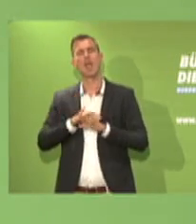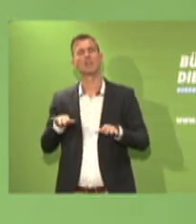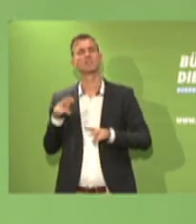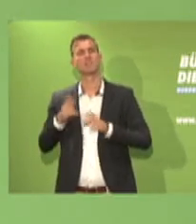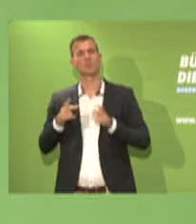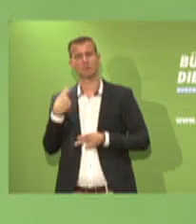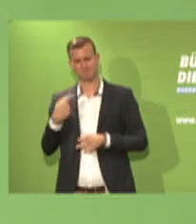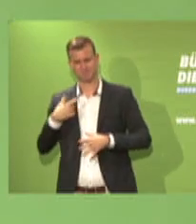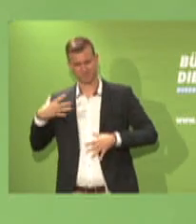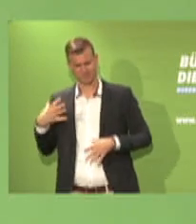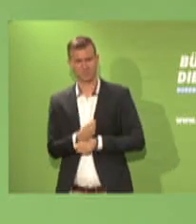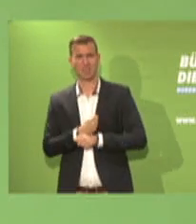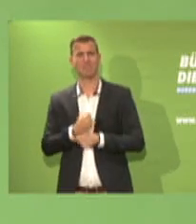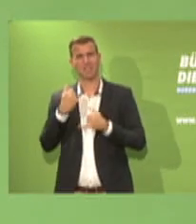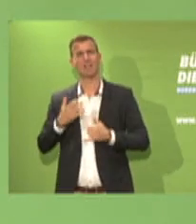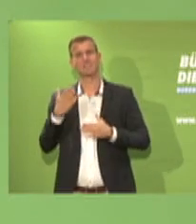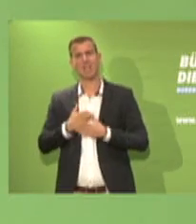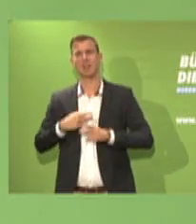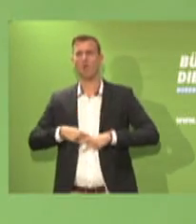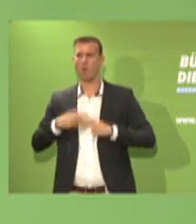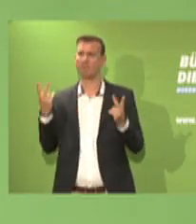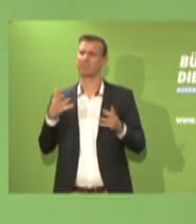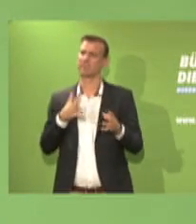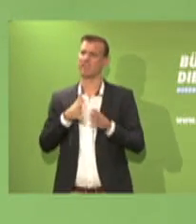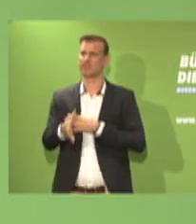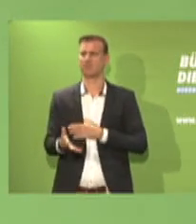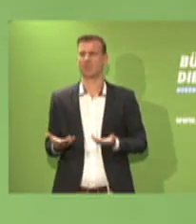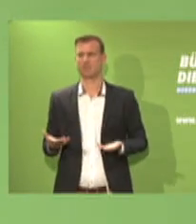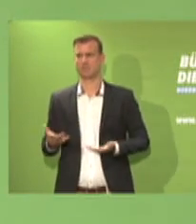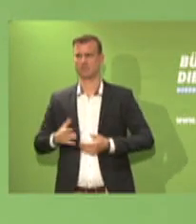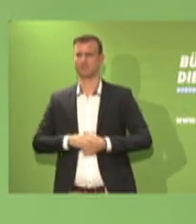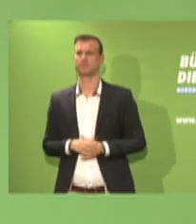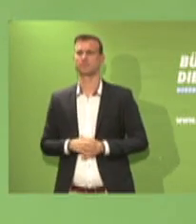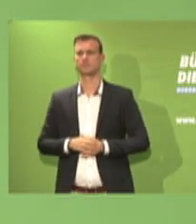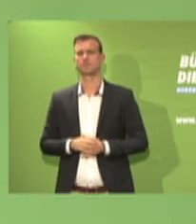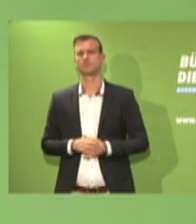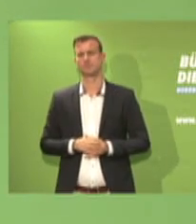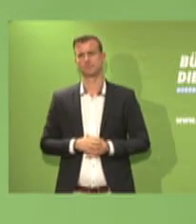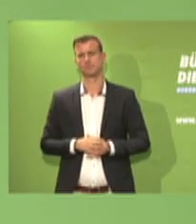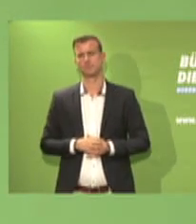bewirkt, dass hier jetzt endlich Offenheit und Transparenz hergestellt worden ist.